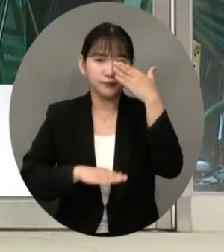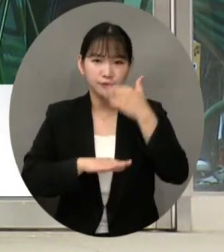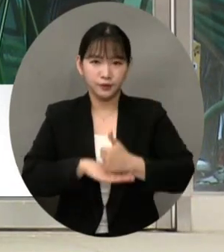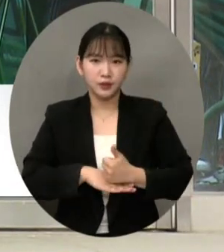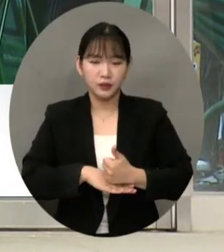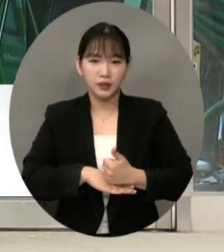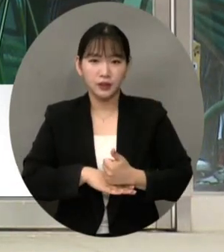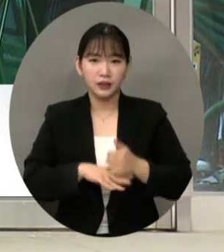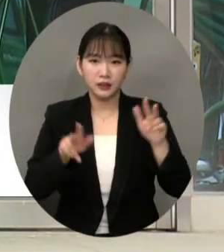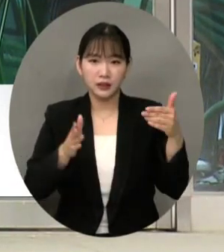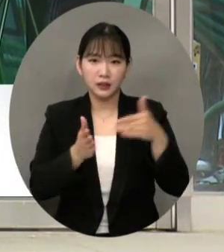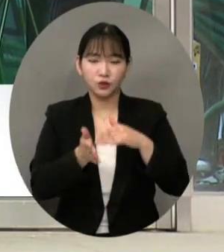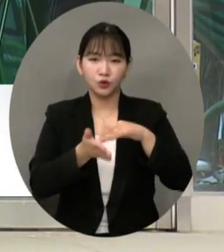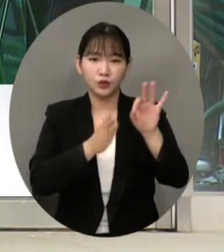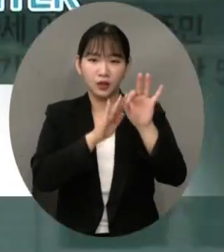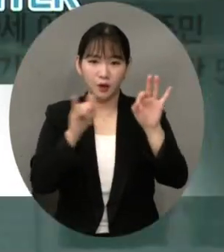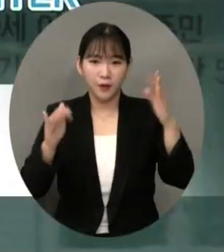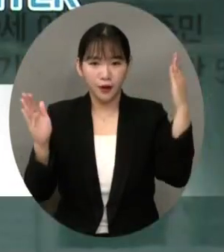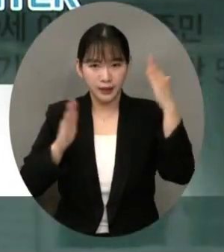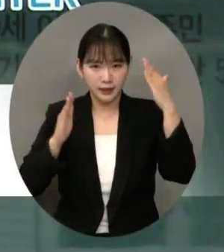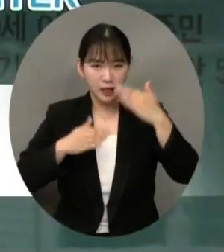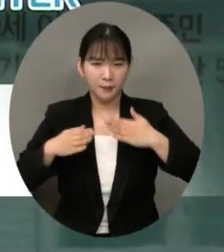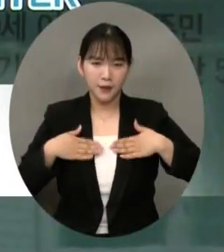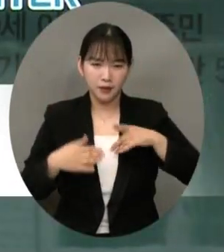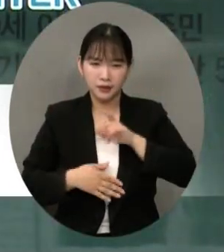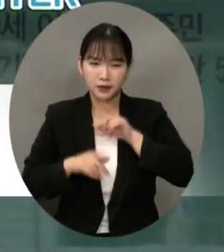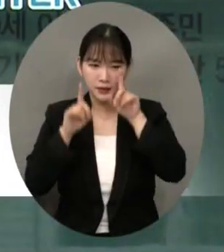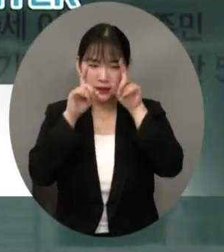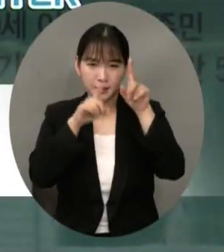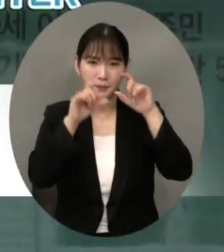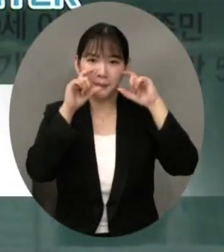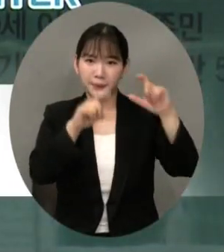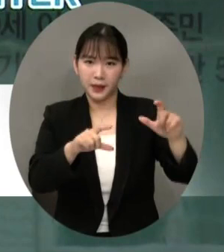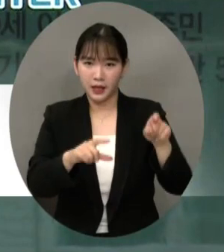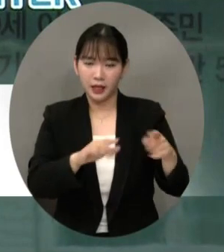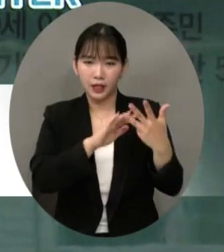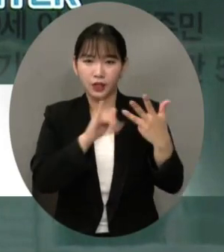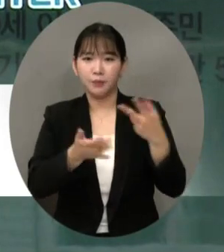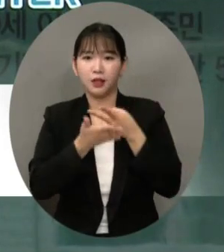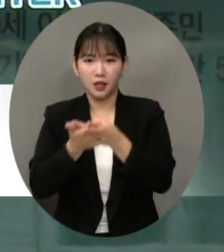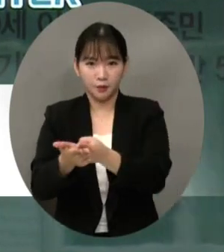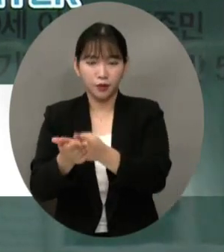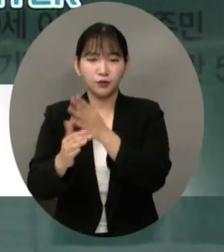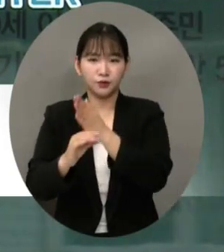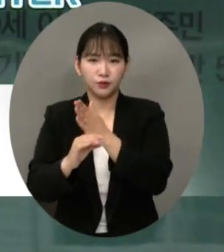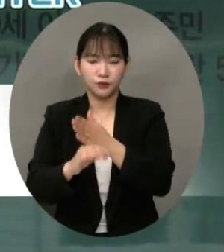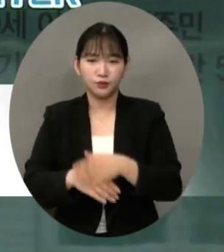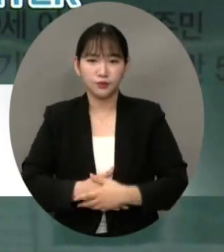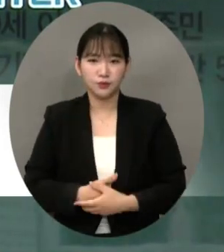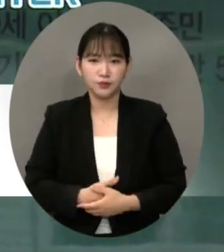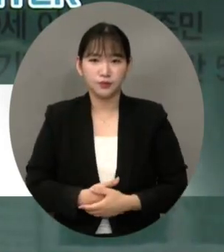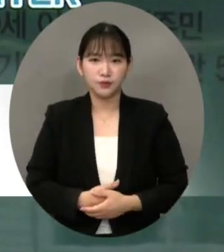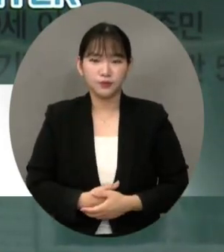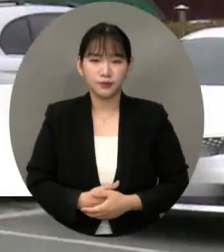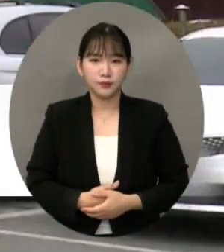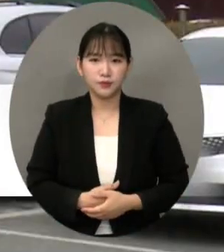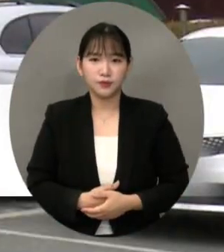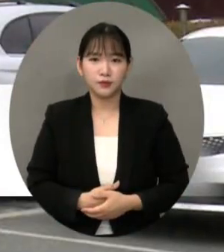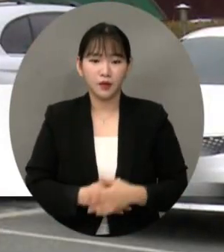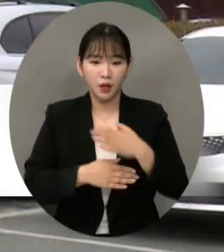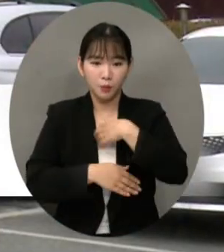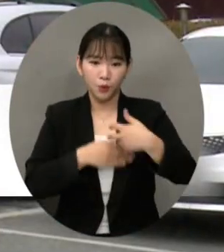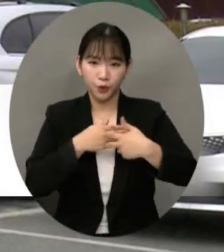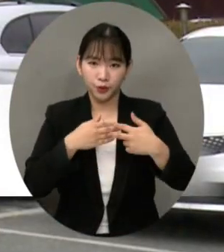결과 현재까지 명의 학생의 폐렴 의심 진단을 받아 여덟명의 입번 치료 중이라고 밝혔습니다